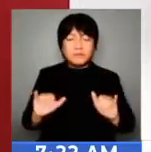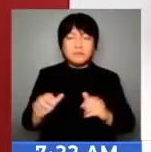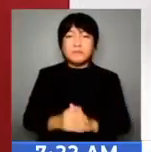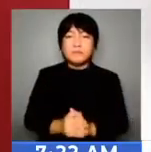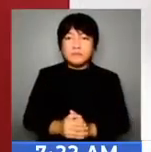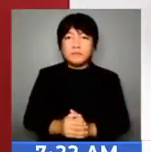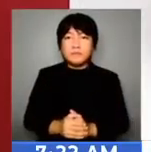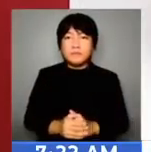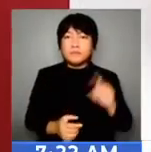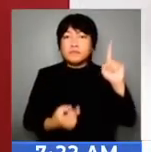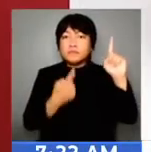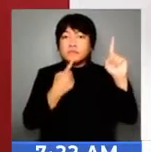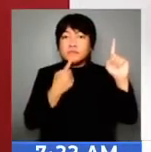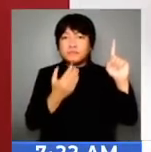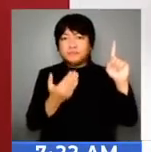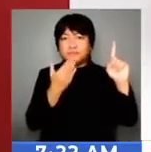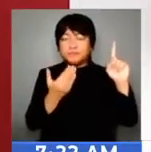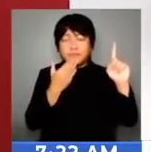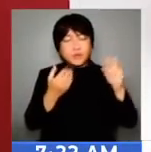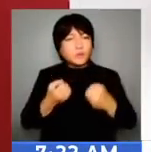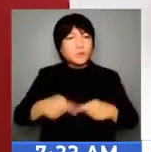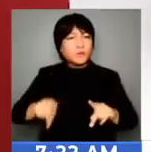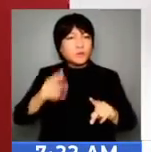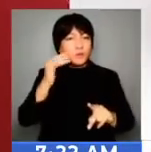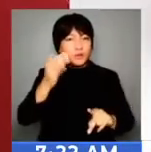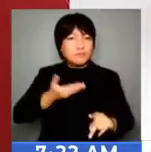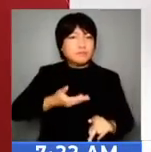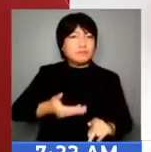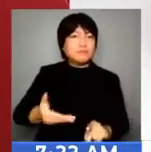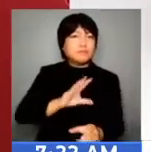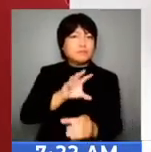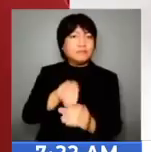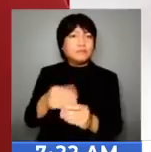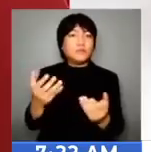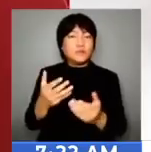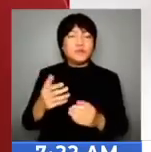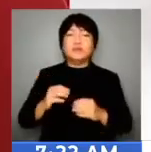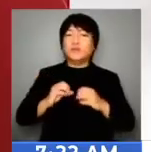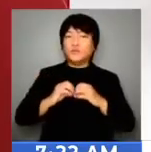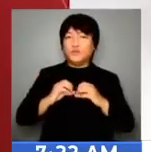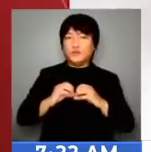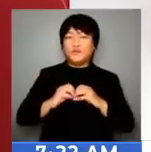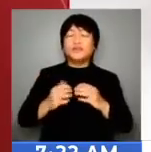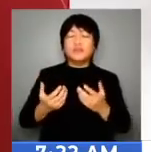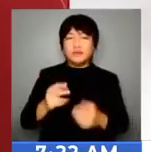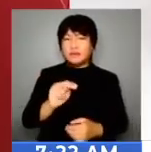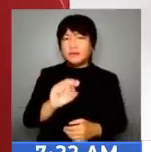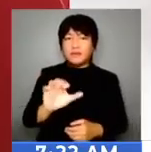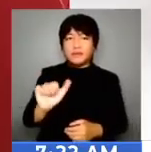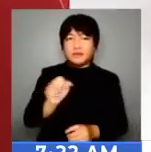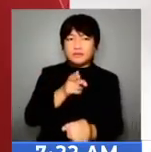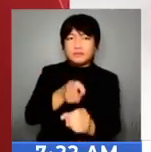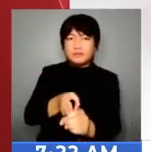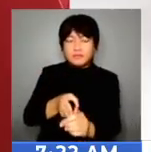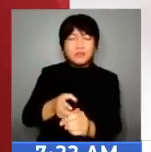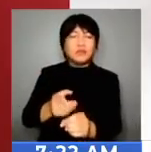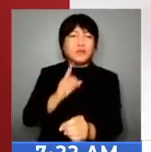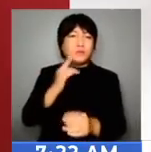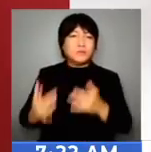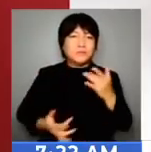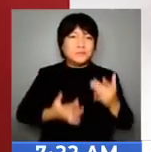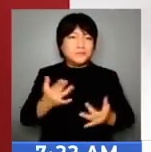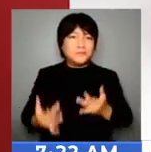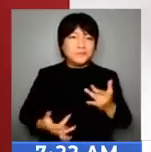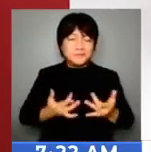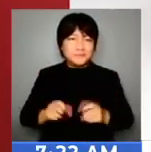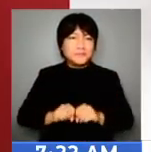sa oportunidad na maging bahagi ang GMA ng NCAA at buong galak na inaantabayanan ang pagsisimula ng Season 99. Ginawa